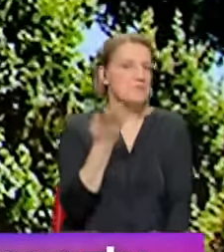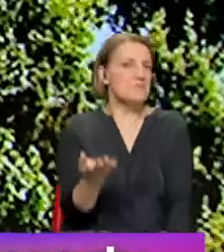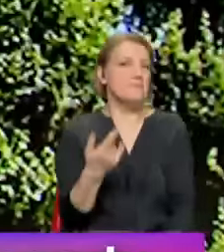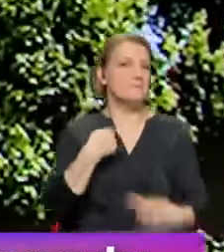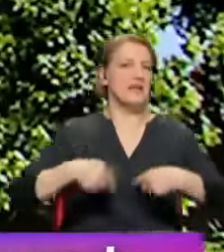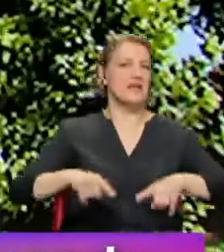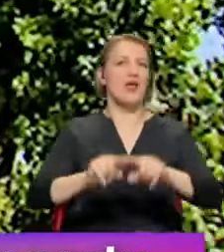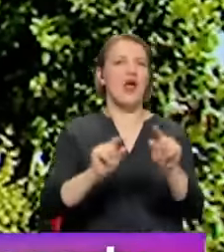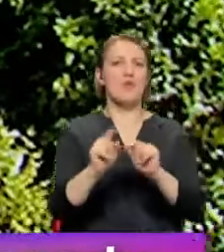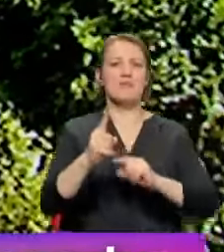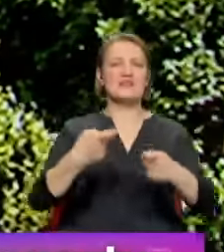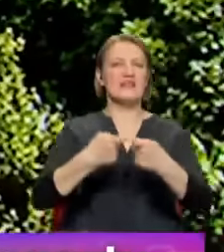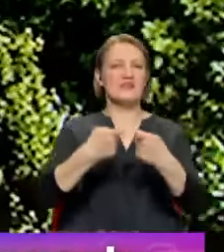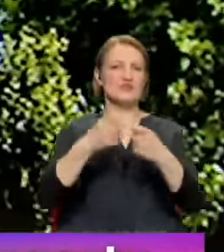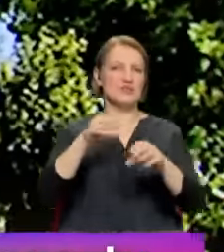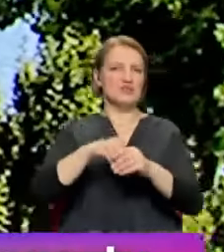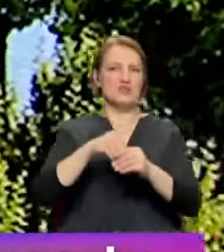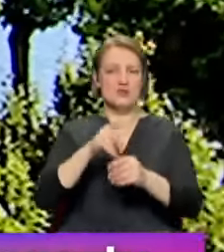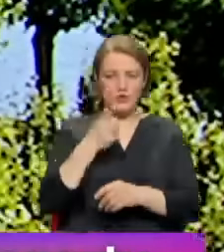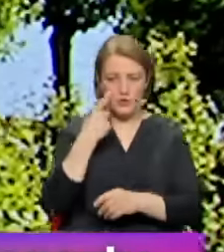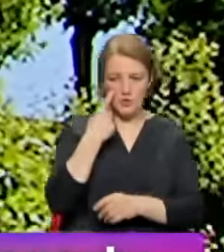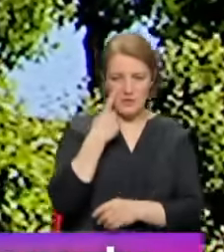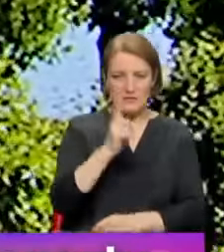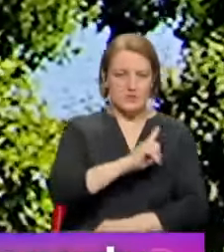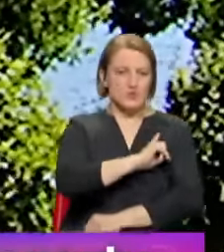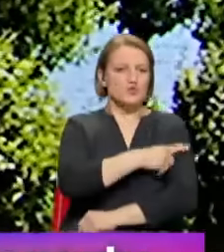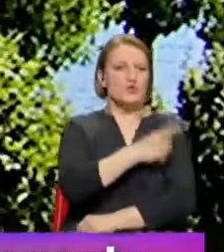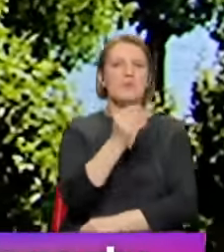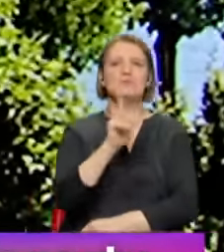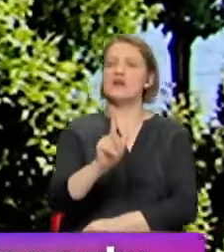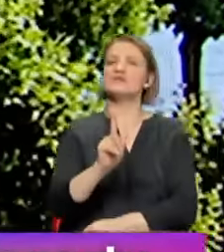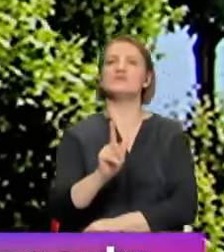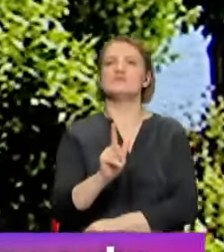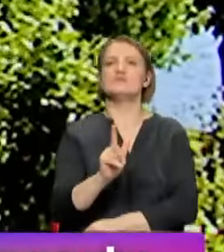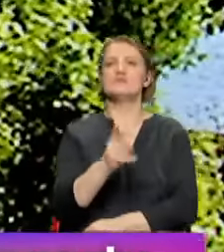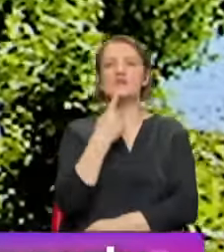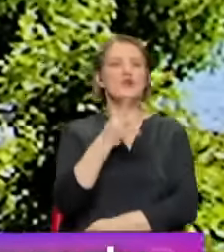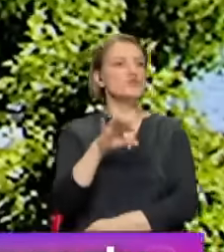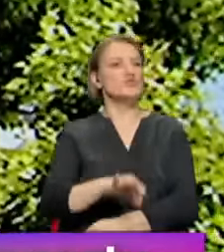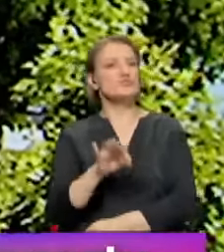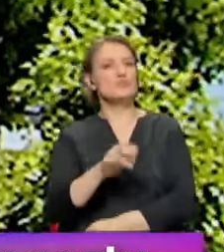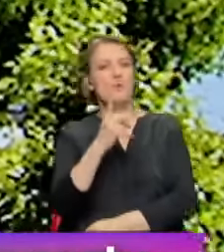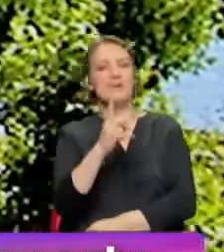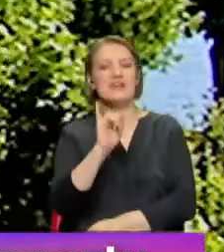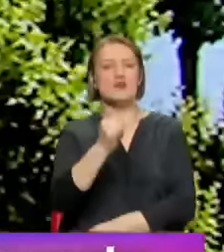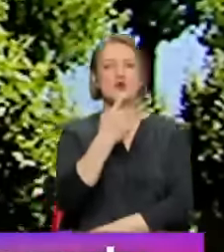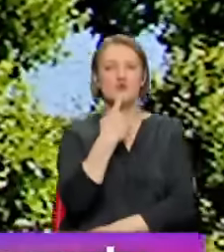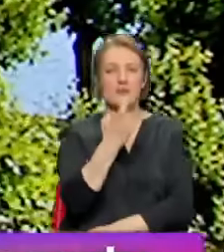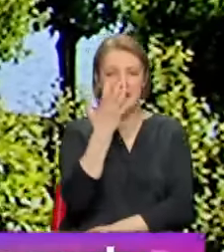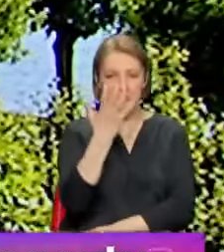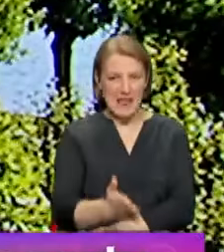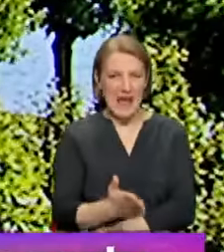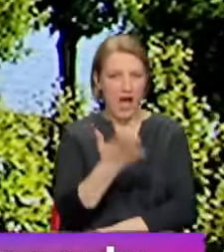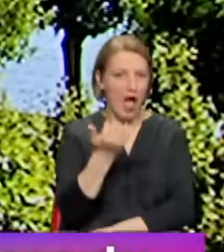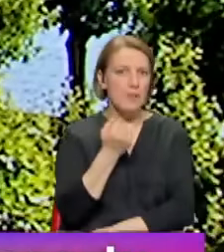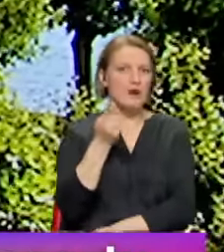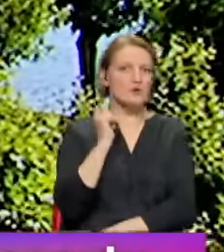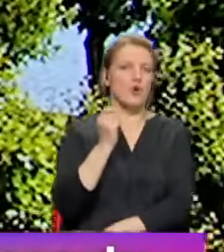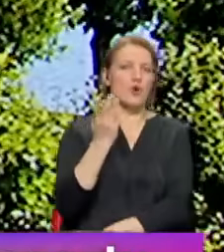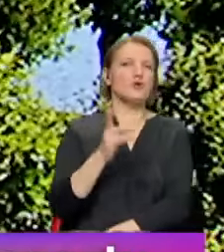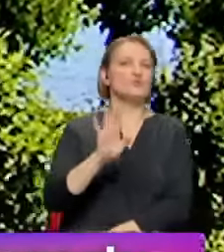biz ekonomik bir savaşın içindeyiz. Hükümetimizi güçlü kılmamız lazım deniliyordu. Şimdi o 1 kilo domatesi bile almak ne kadar